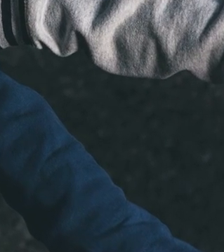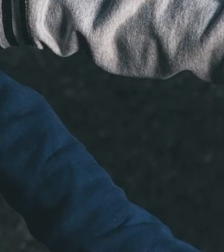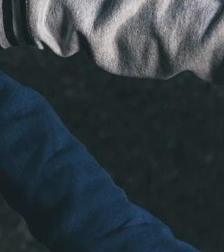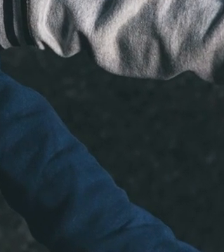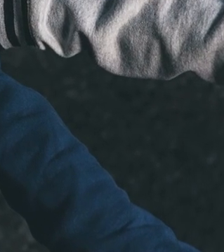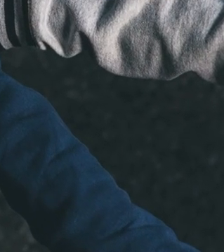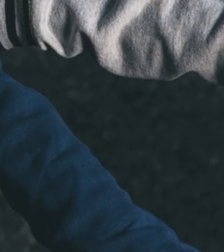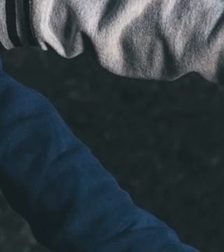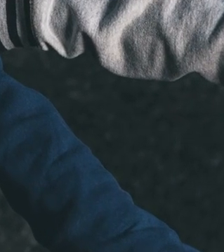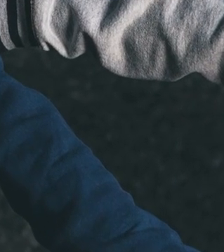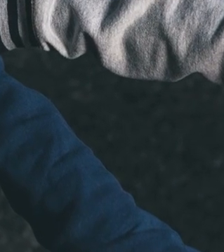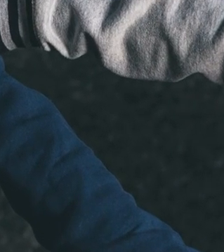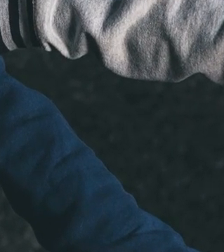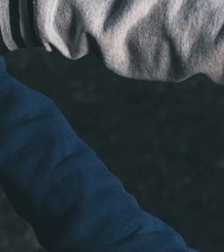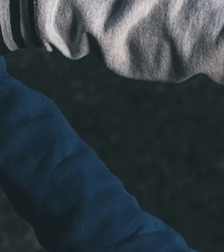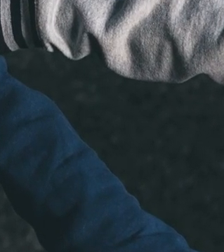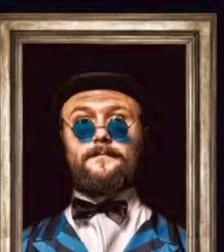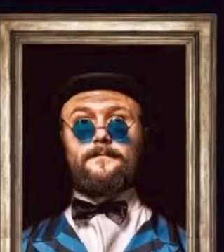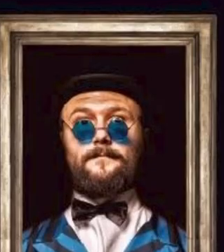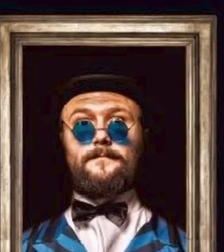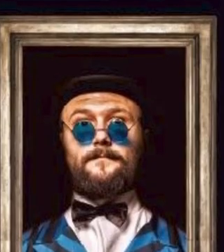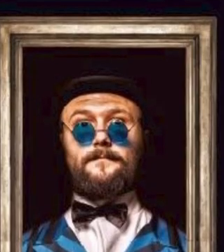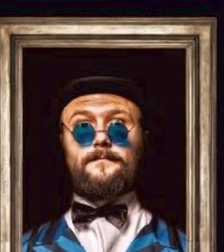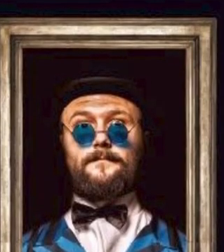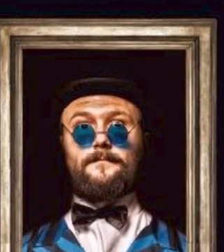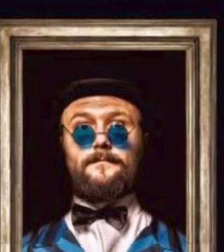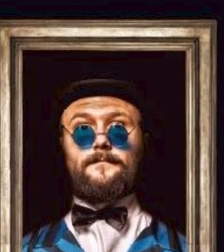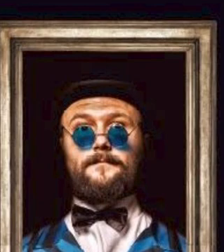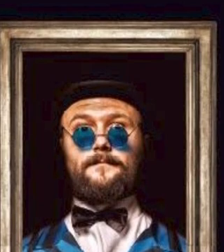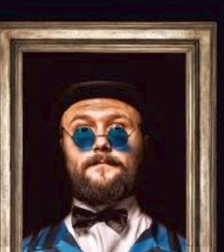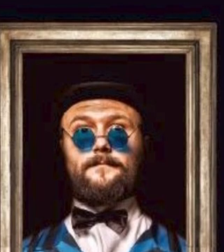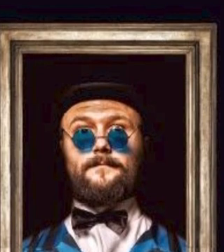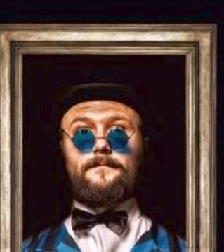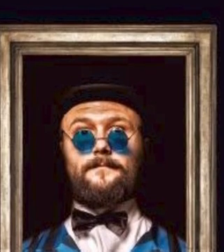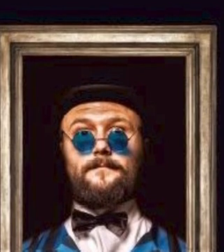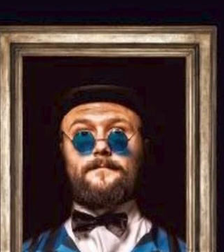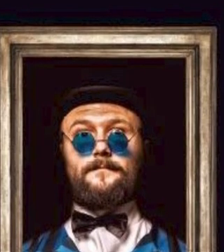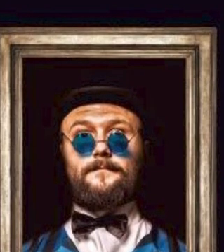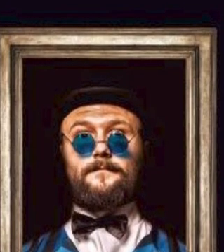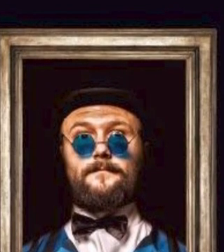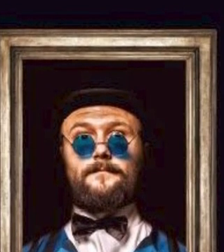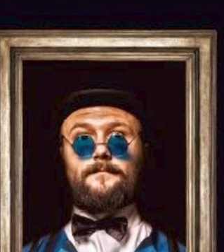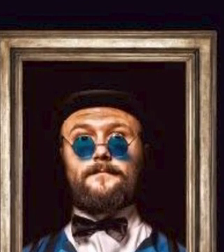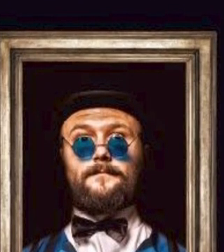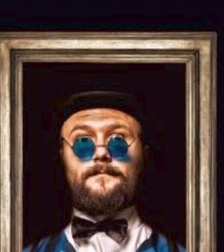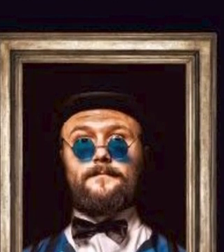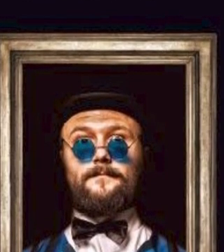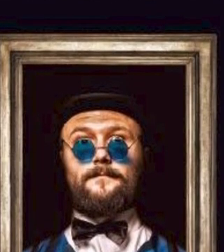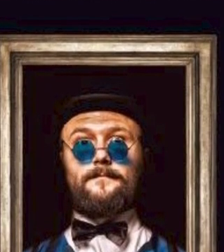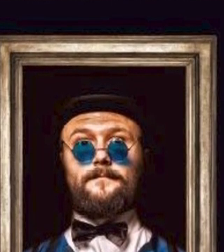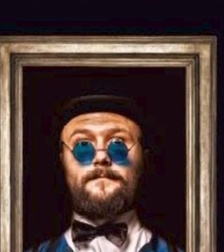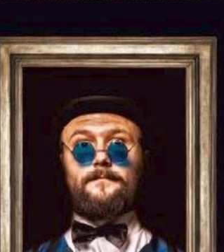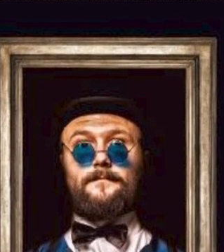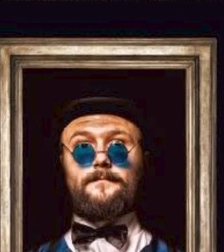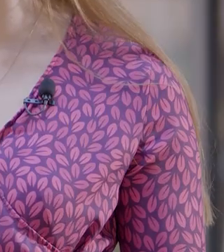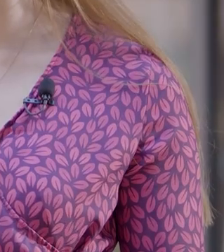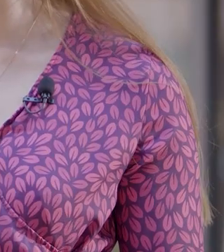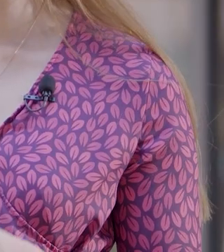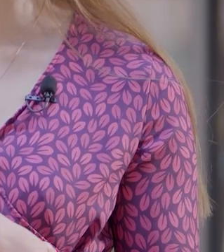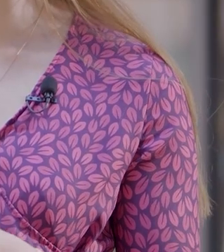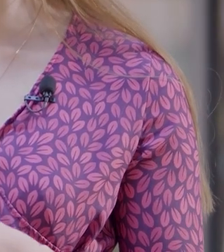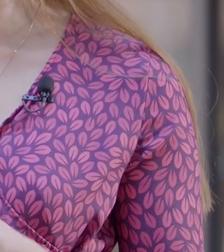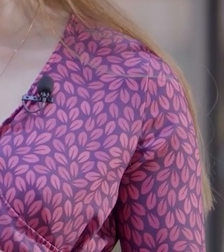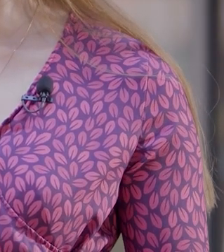Zatem zapraszamy pracodawców zainteresowanych zarówno studentami, jak i absolwentami danych kierunków na poszczególnych